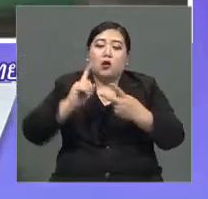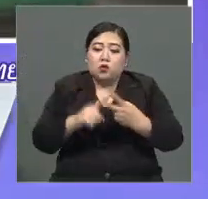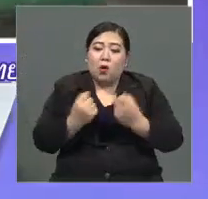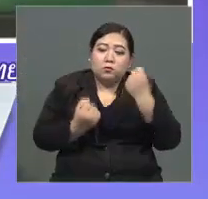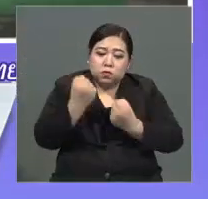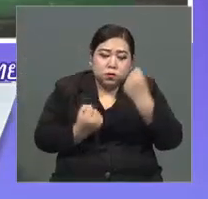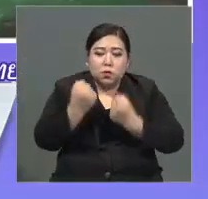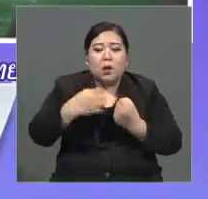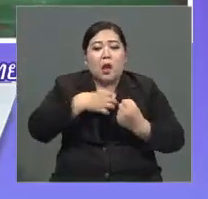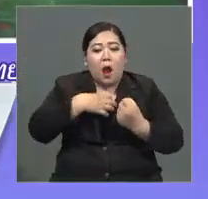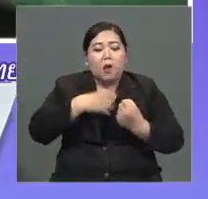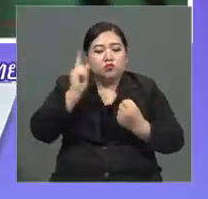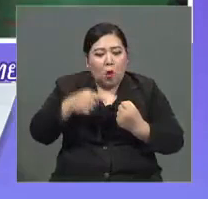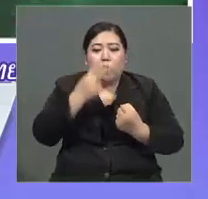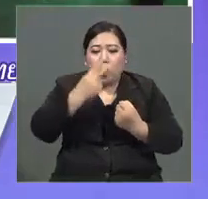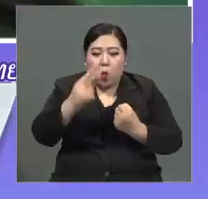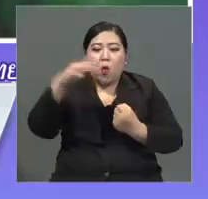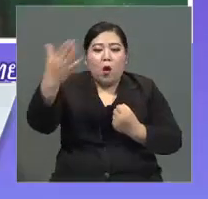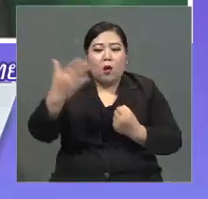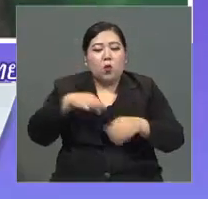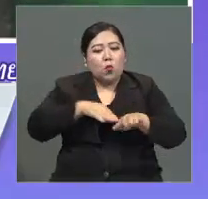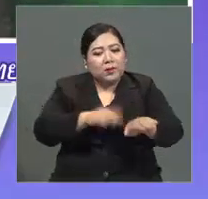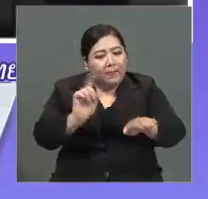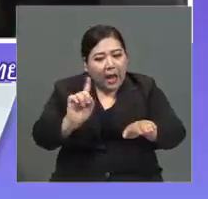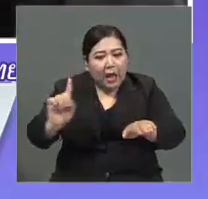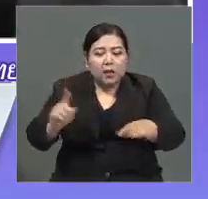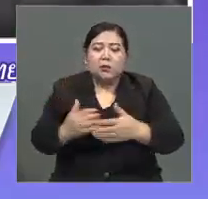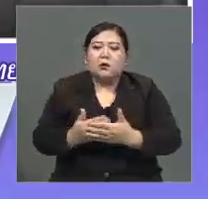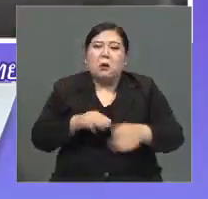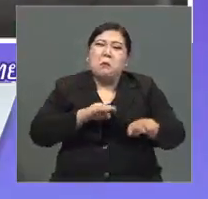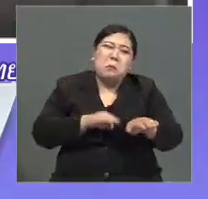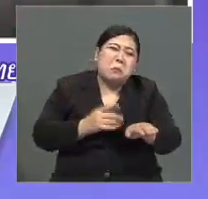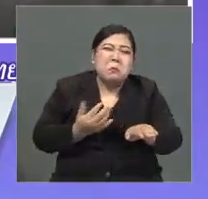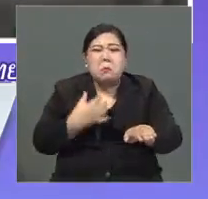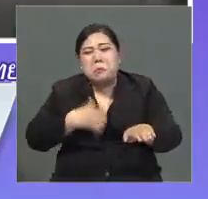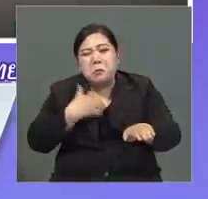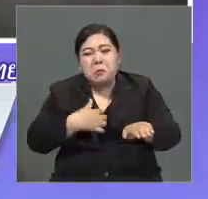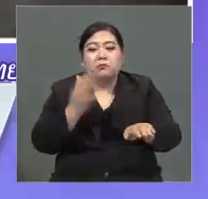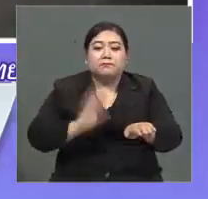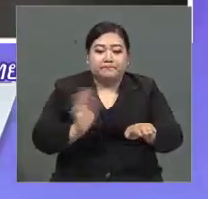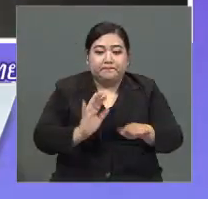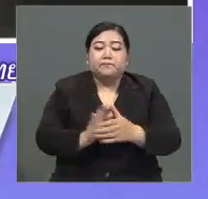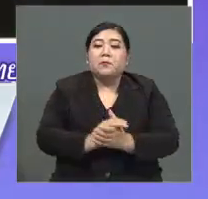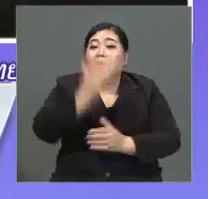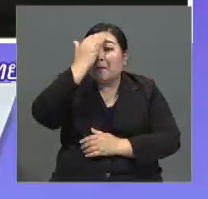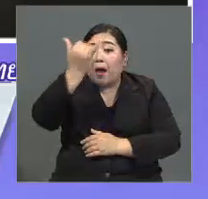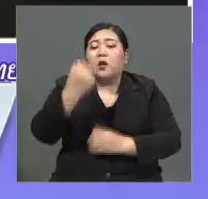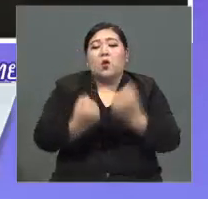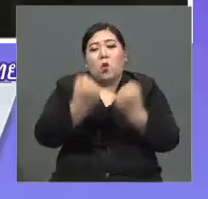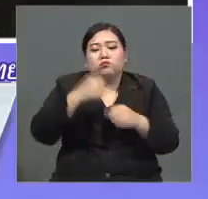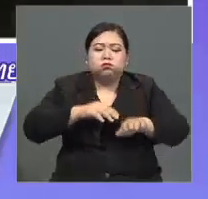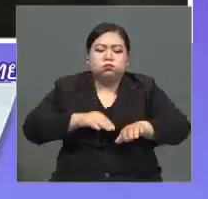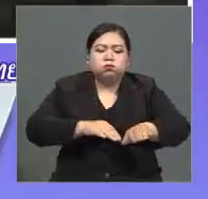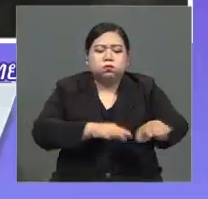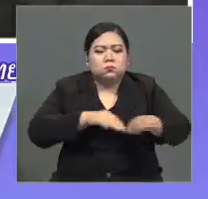รัรูปนาศหอจากบ้าน ทไม่ต้ปิดอยใผอนผิวกัจราจรครัเพระวาการเคิตัวของฝน